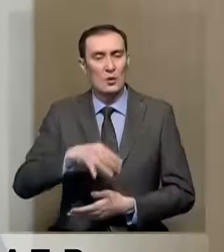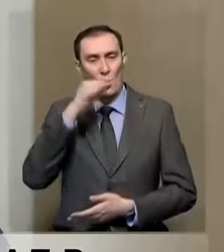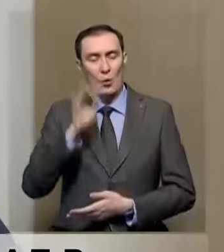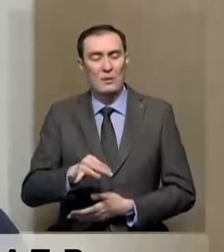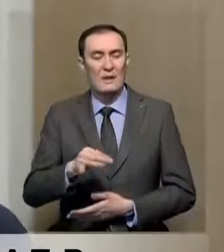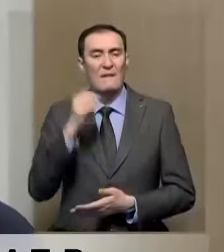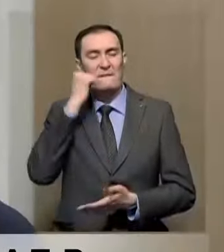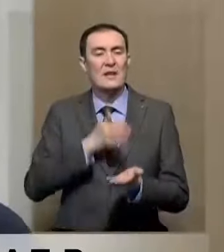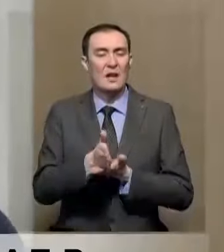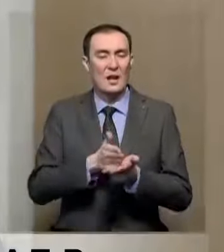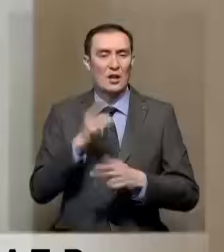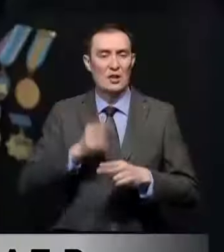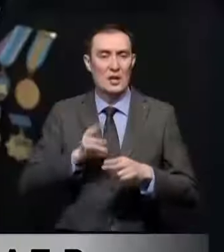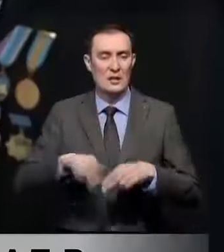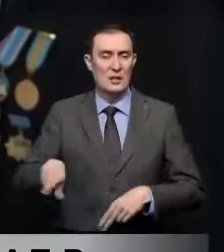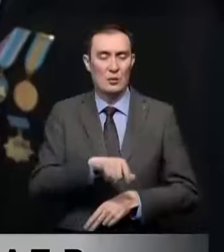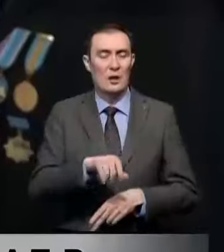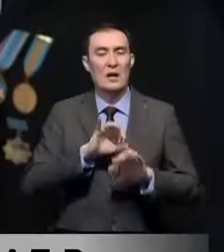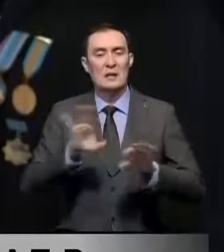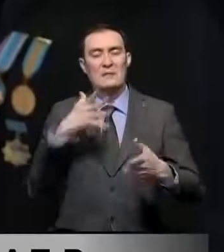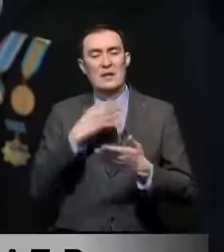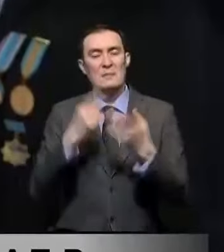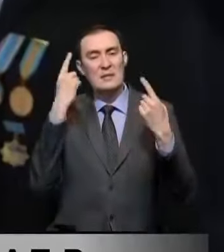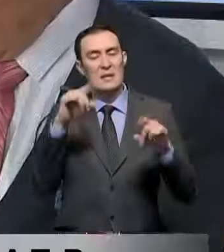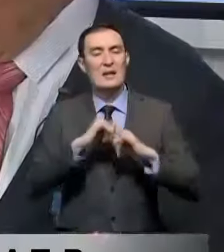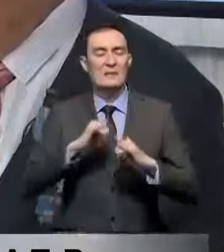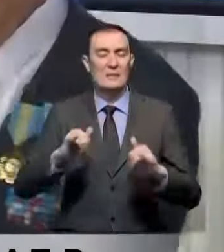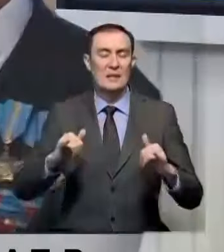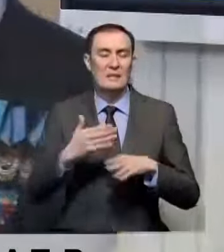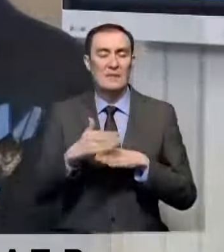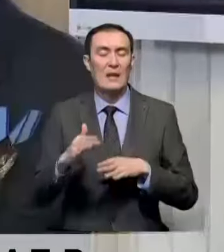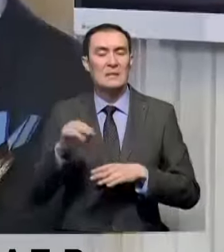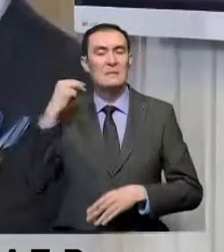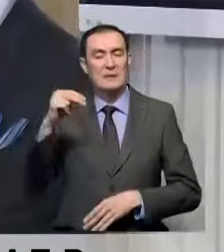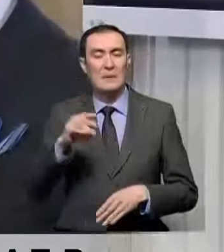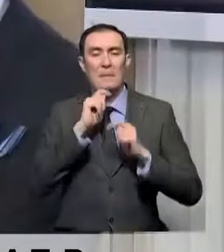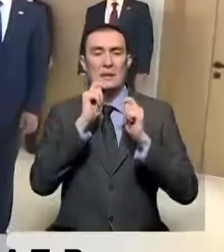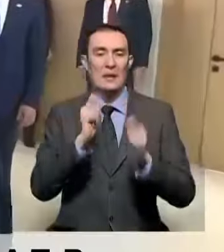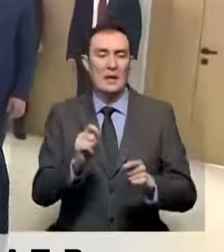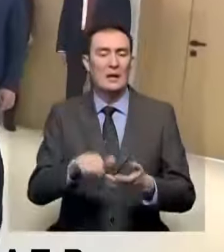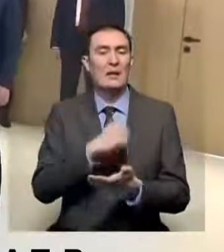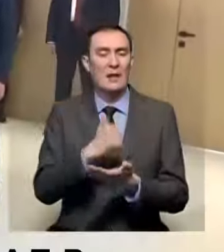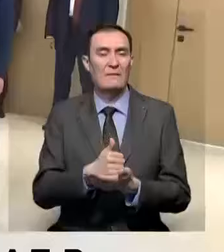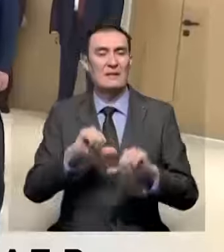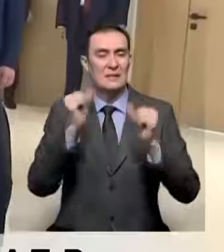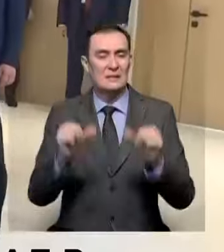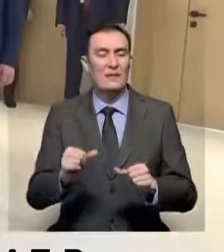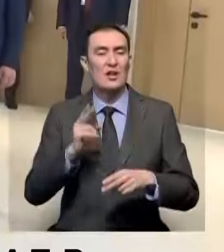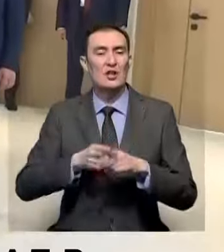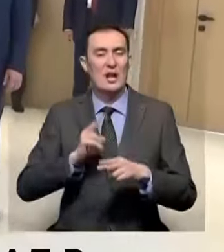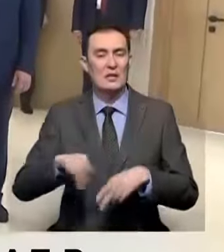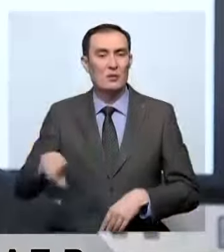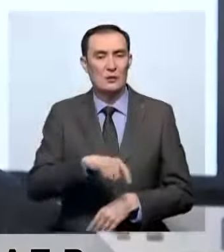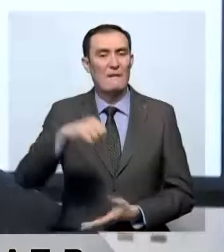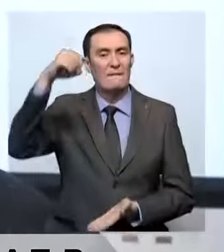ветераны железнодорожной сферы. Они поделились своими идеями развития отрасли с президентом и подарили главный символ железнодорожника